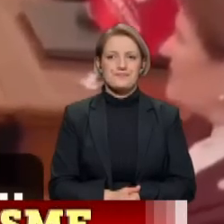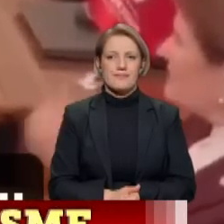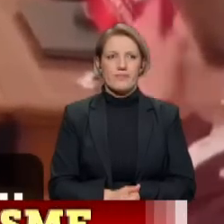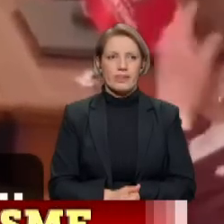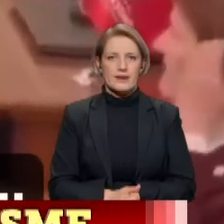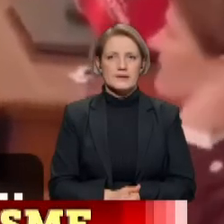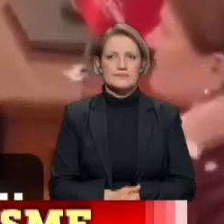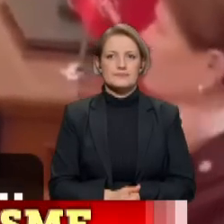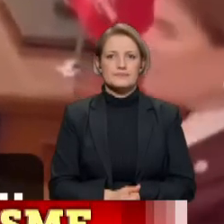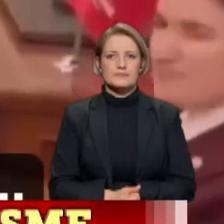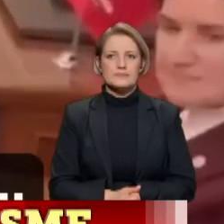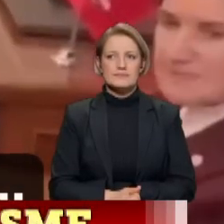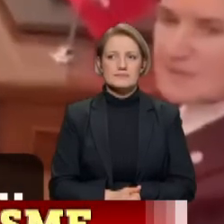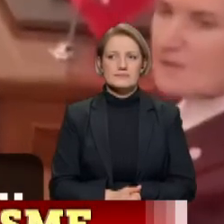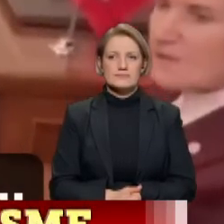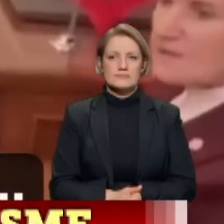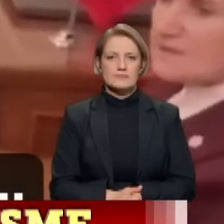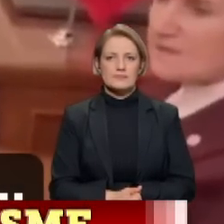Mücadelemiz